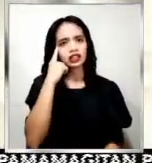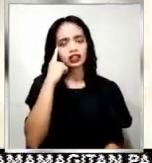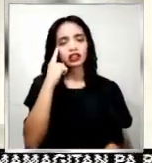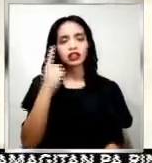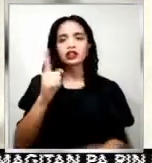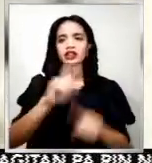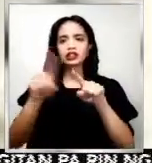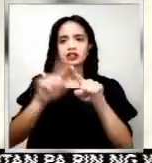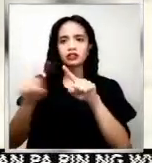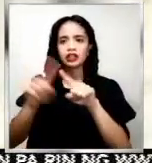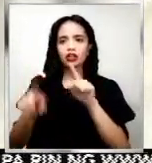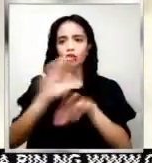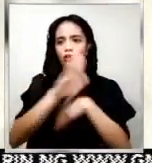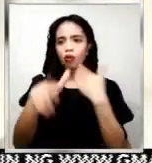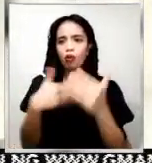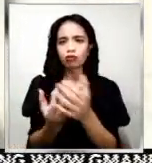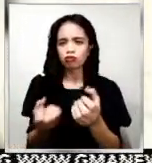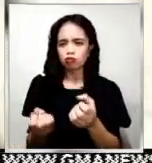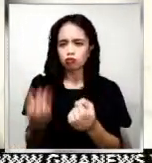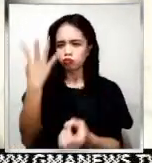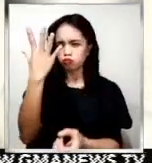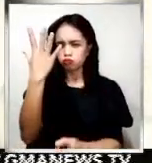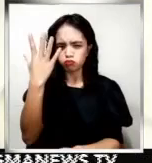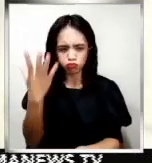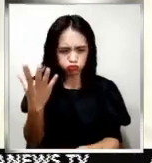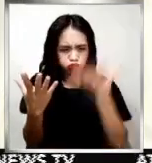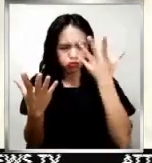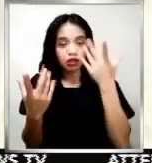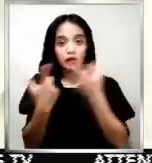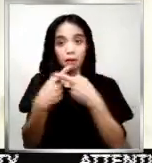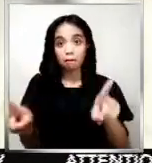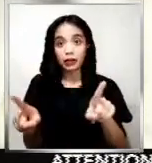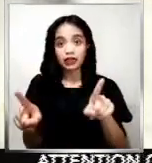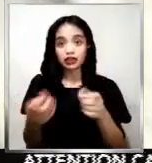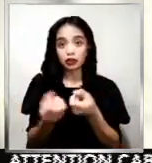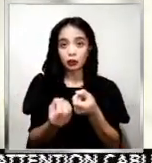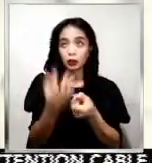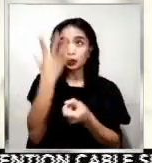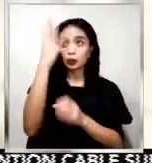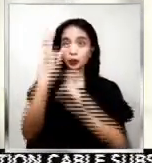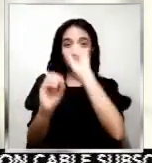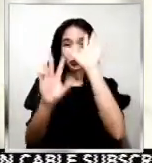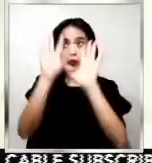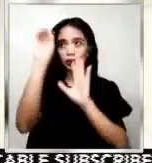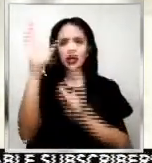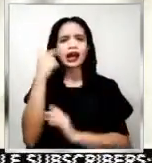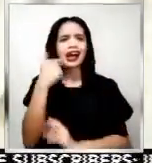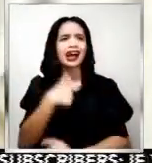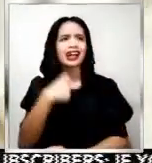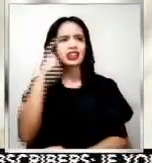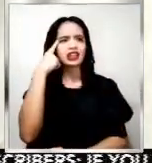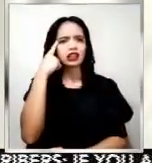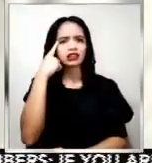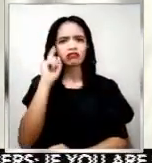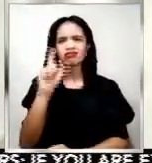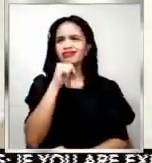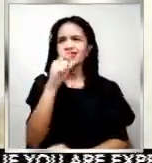mga sumasabog. Pero yung mga fountain po, sabi? Ang alam ko po, hindi po bawal. Yan po ang alam